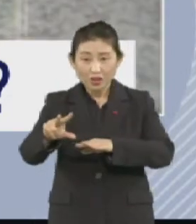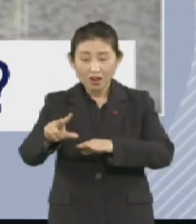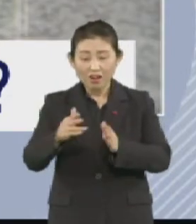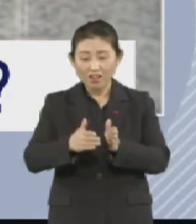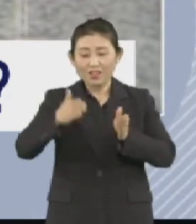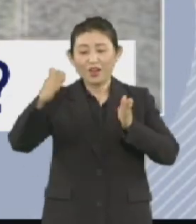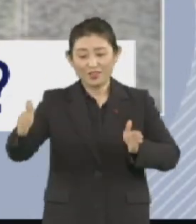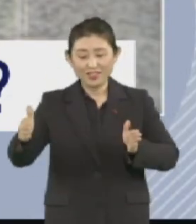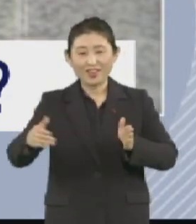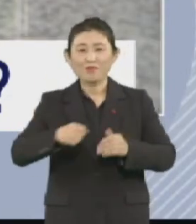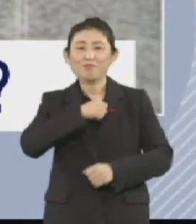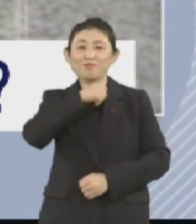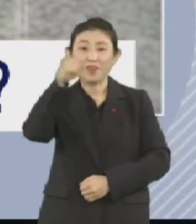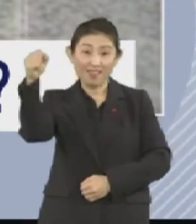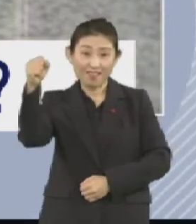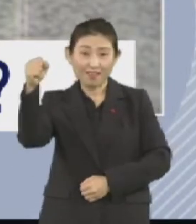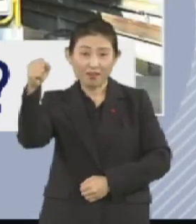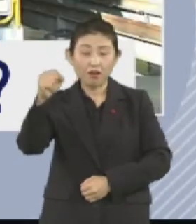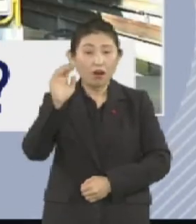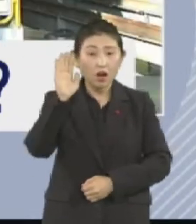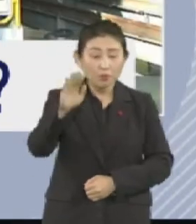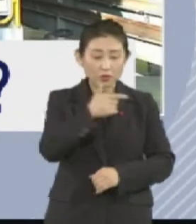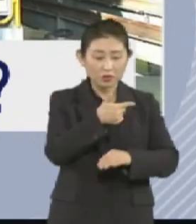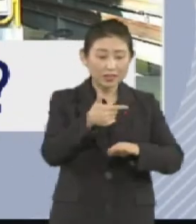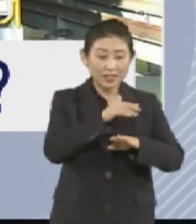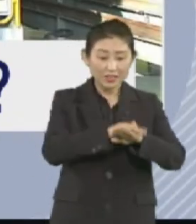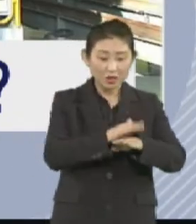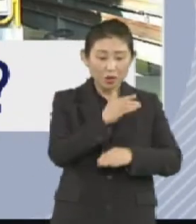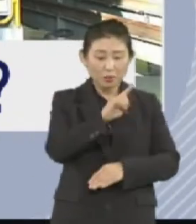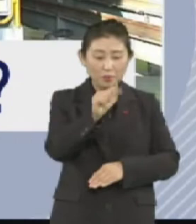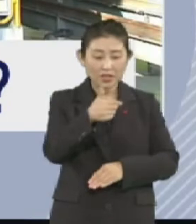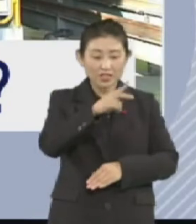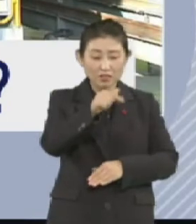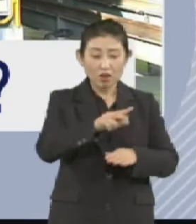사업도 확정이 되어서 앞으로 대전